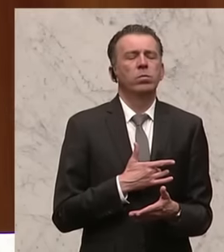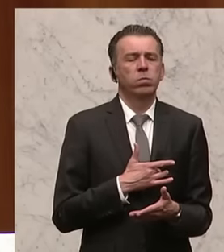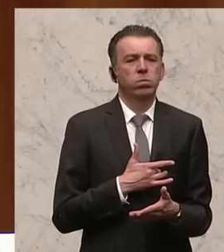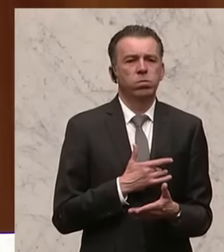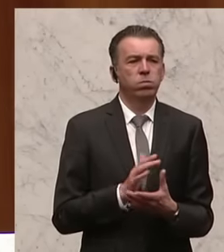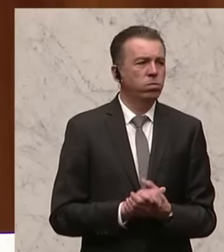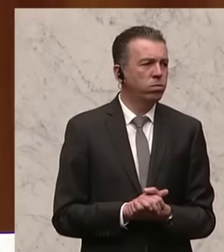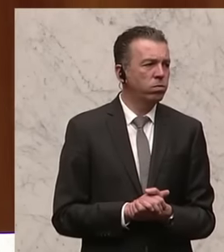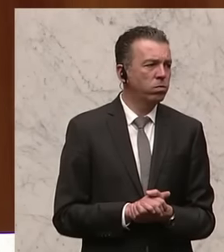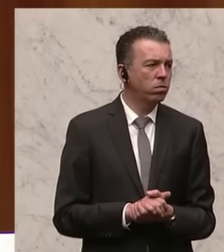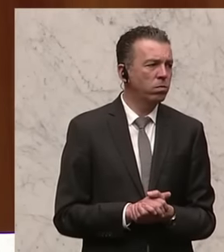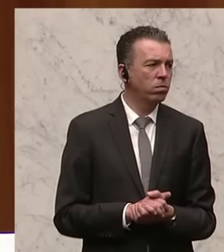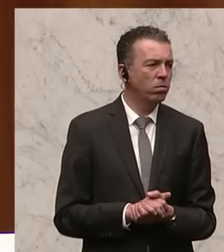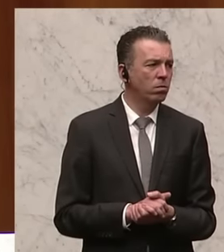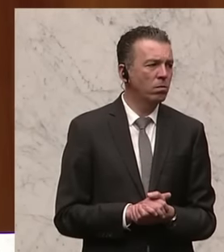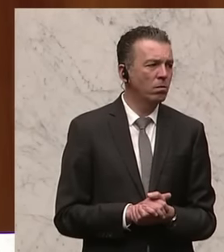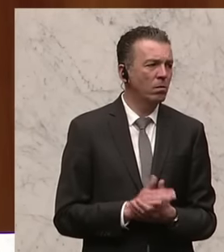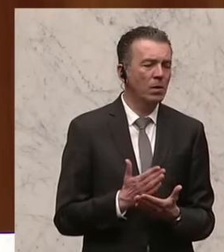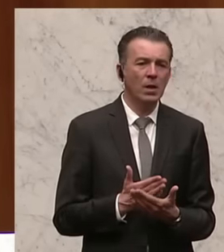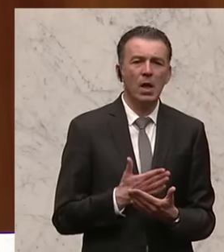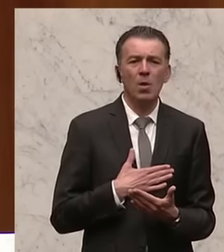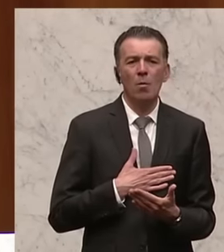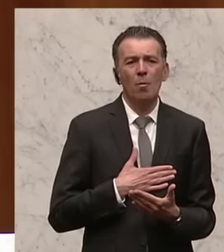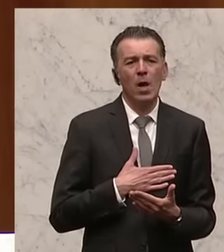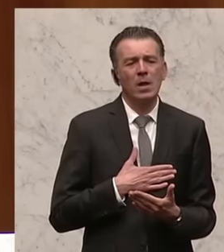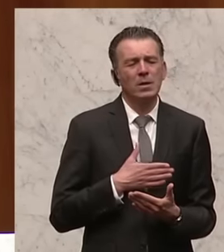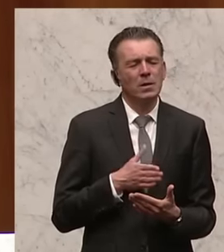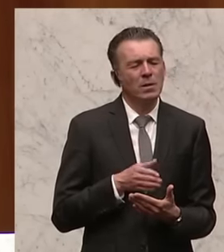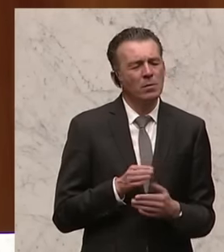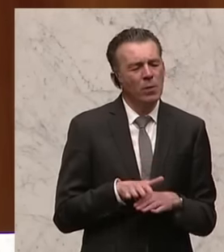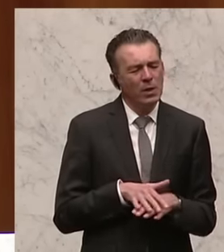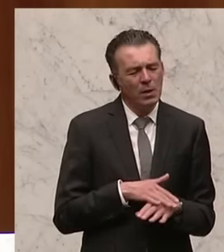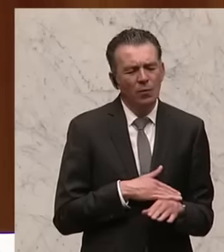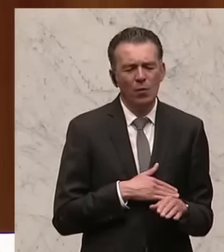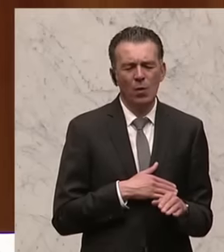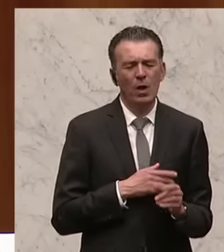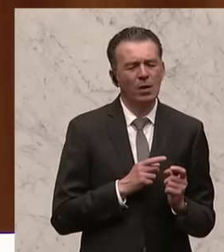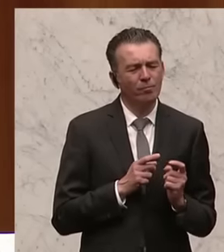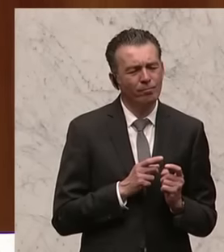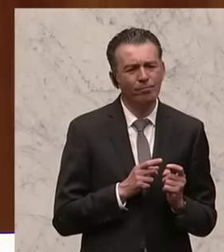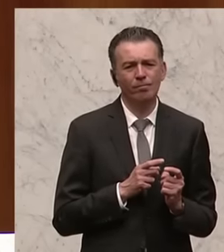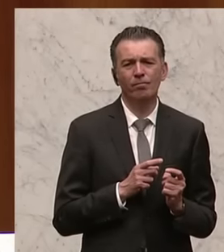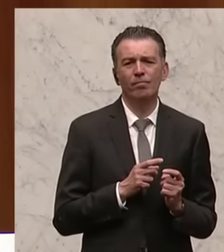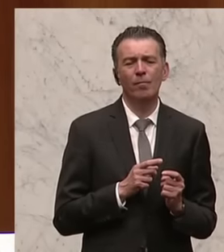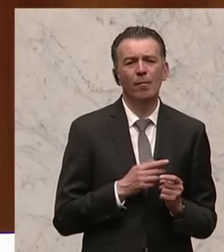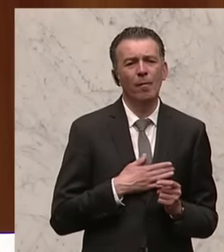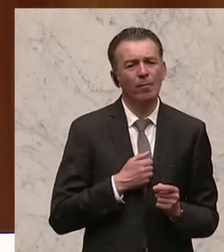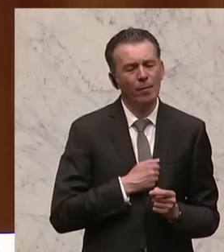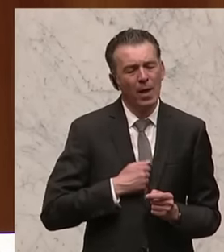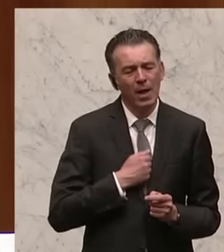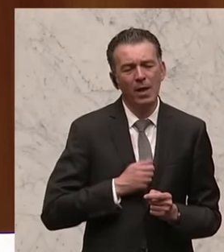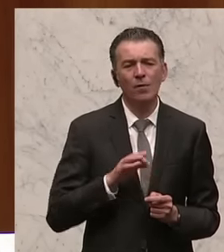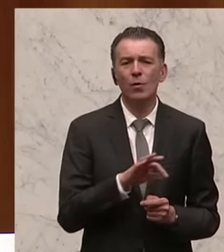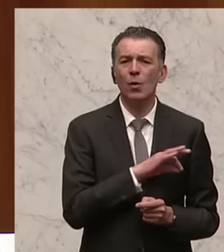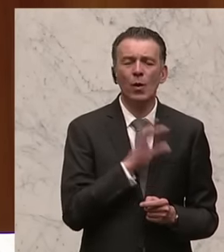gemacht. Und ich möchte daher mein tiefes Mitgefühl, meine tiefe Anteilnahme, mein tiefes Beileid